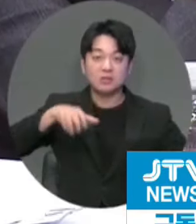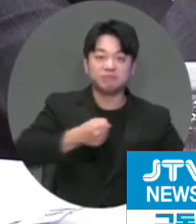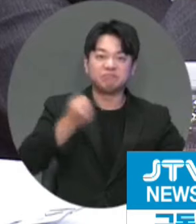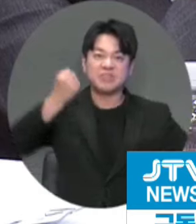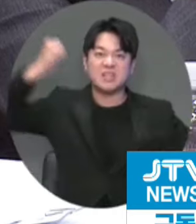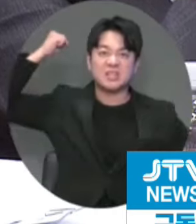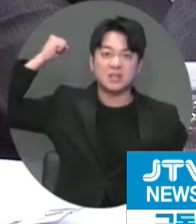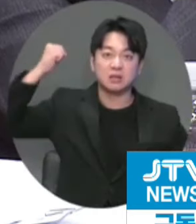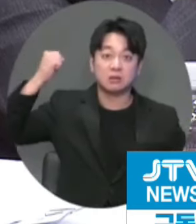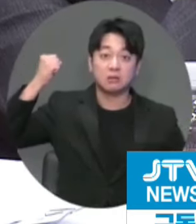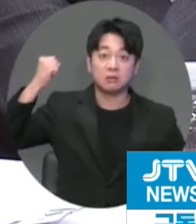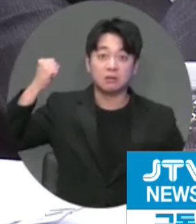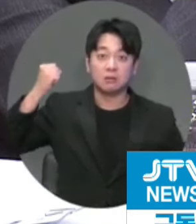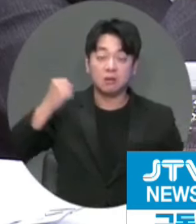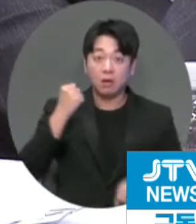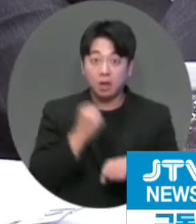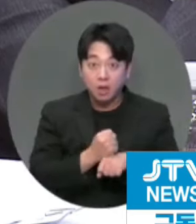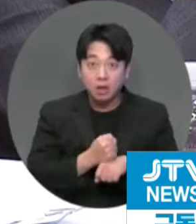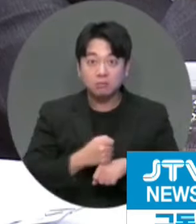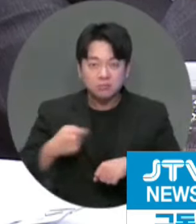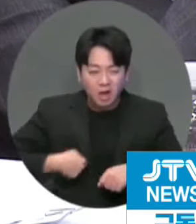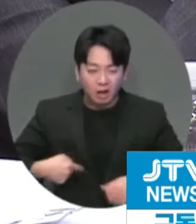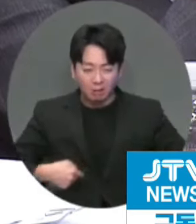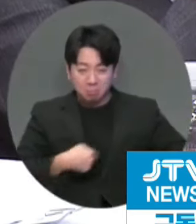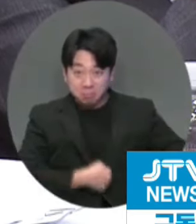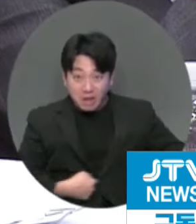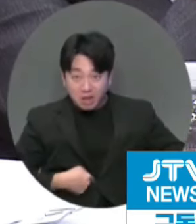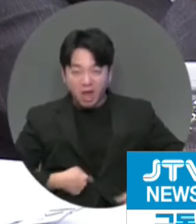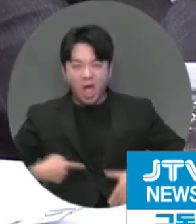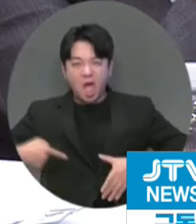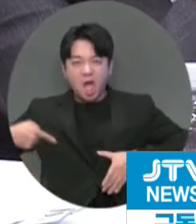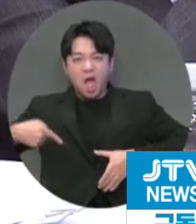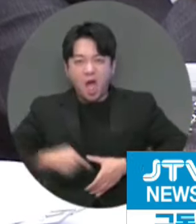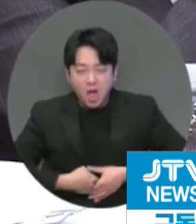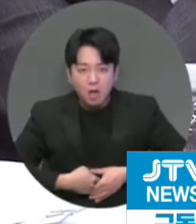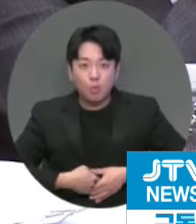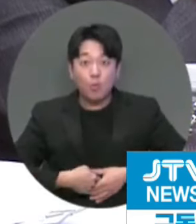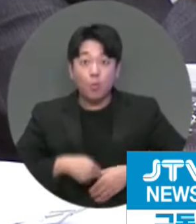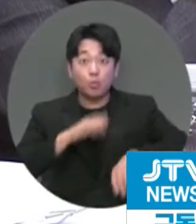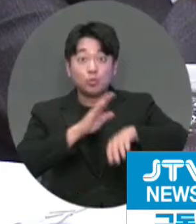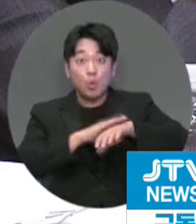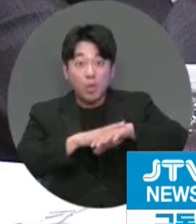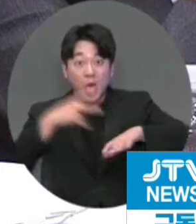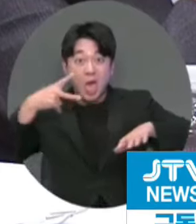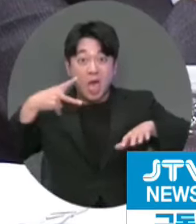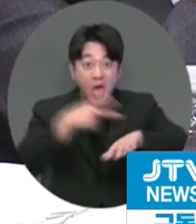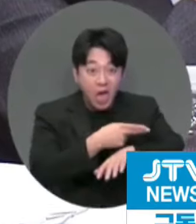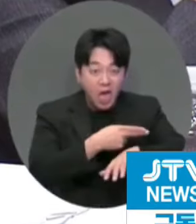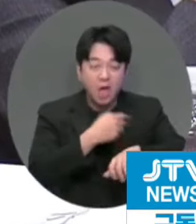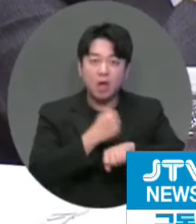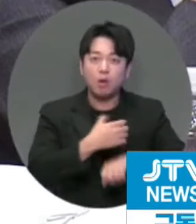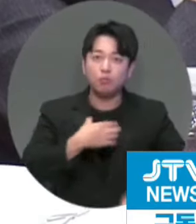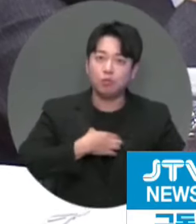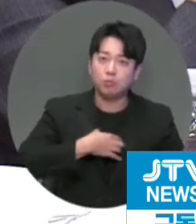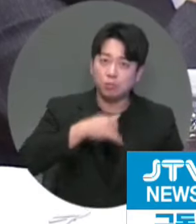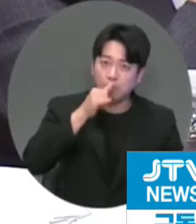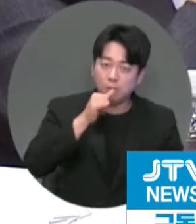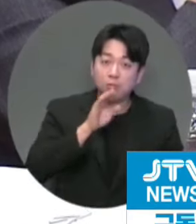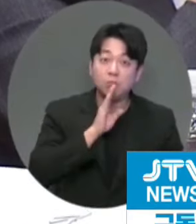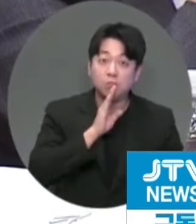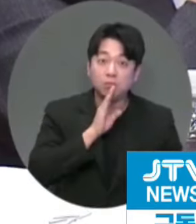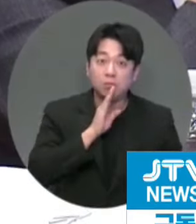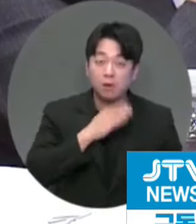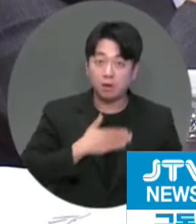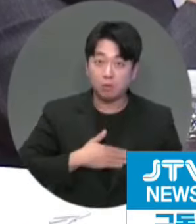있어서 배도 찔리고 손도 잘리고 여러 가지 피해를 봤다라고 하는